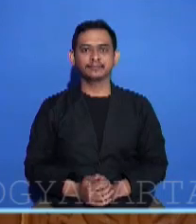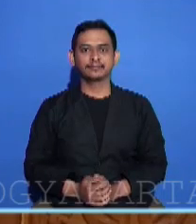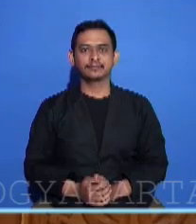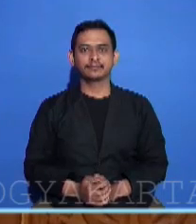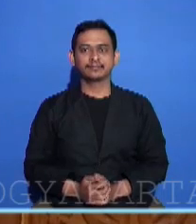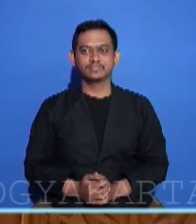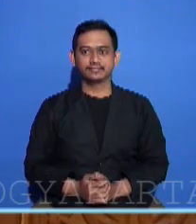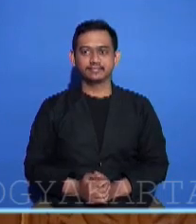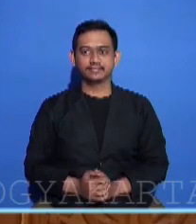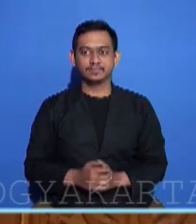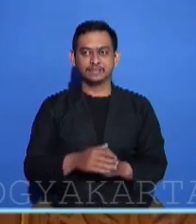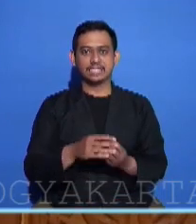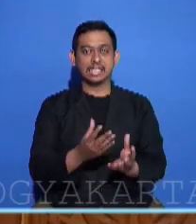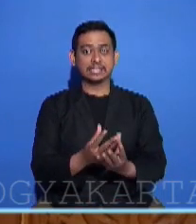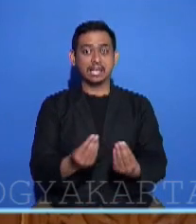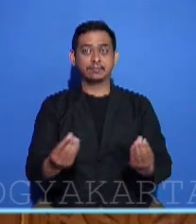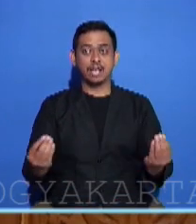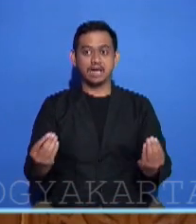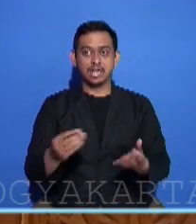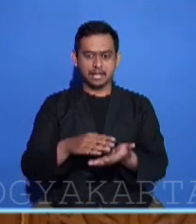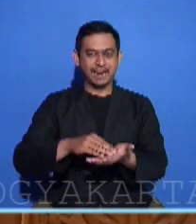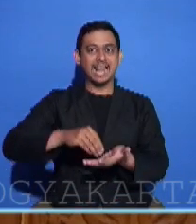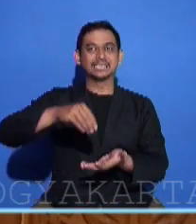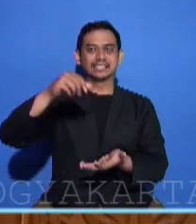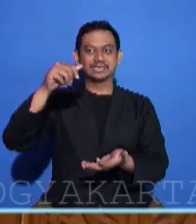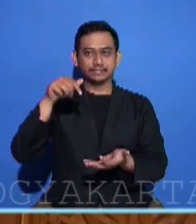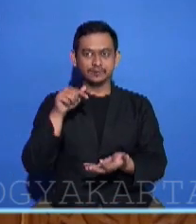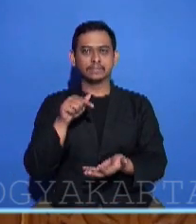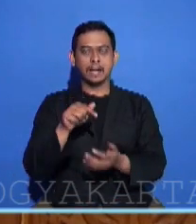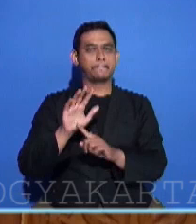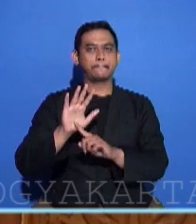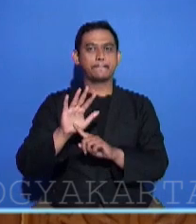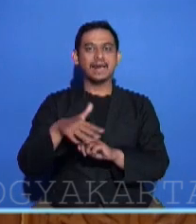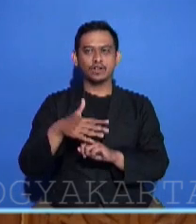lahan pasabinan ing laladan pasir pesisir Kidul wewengkon